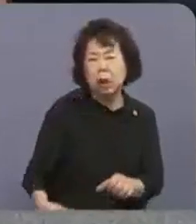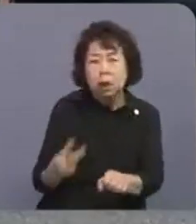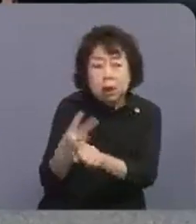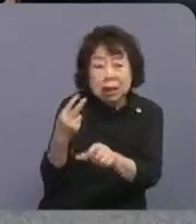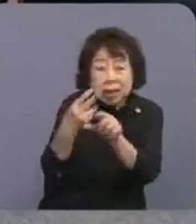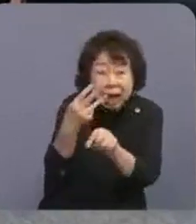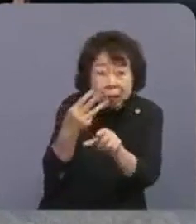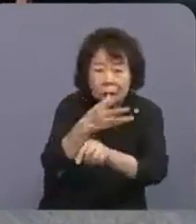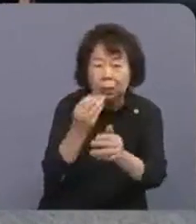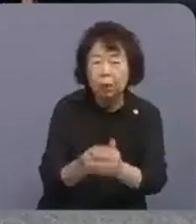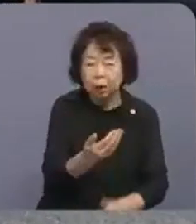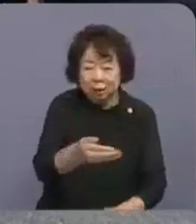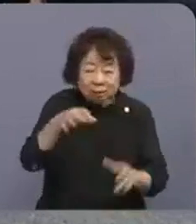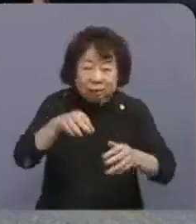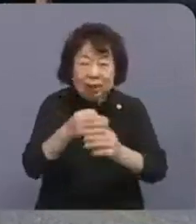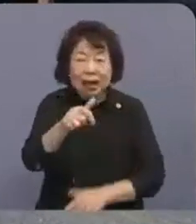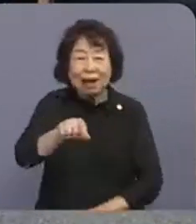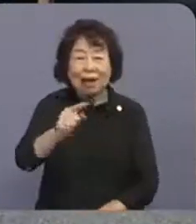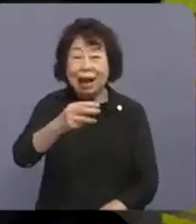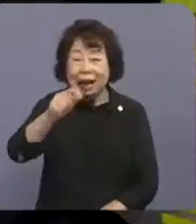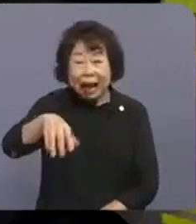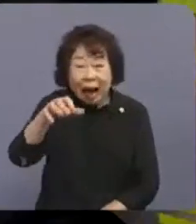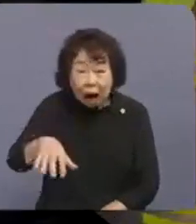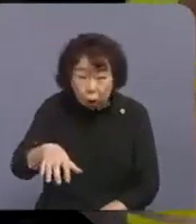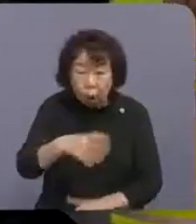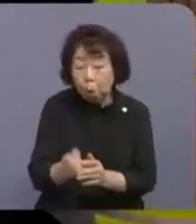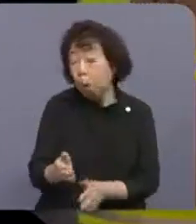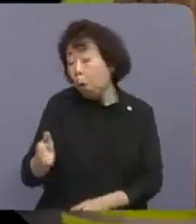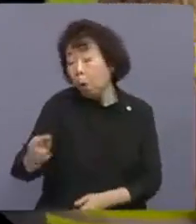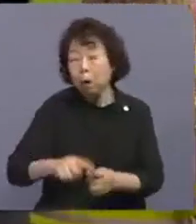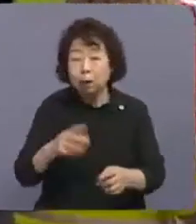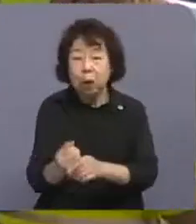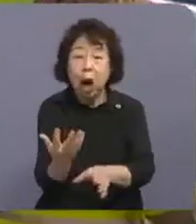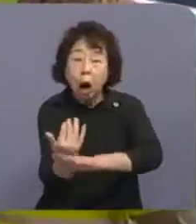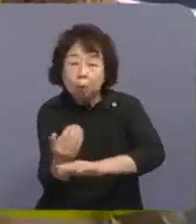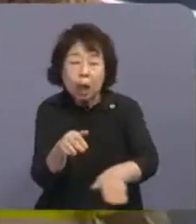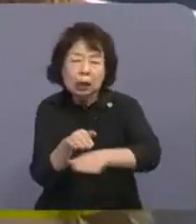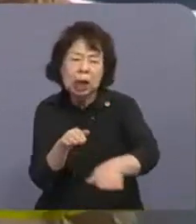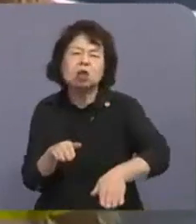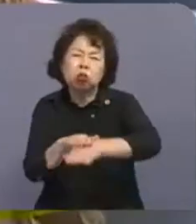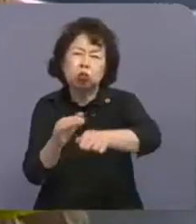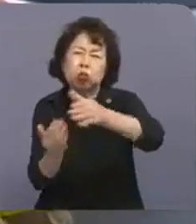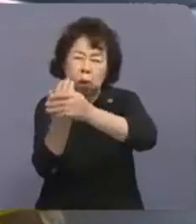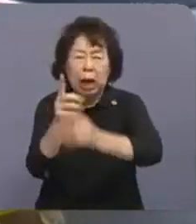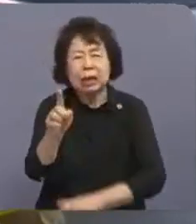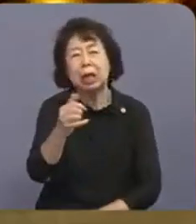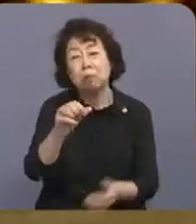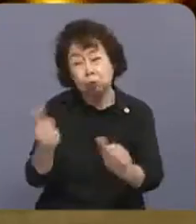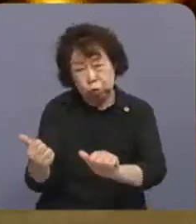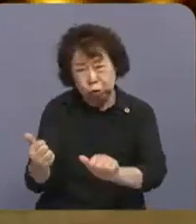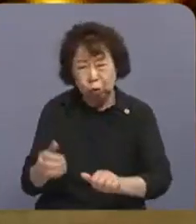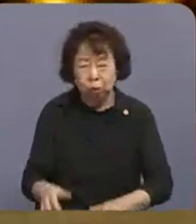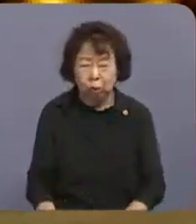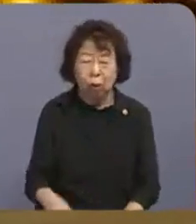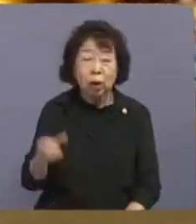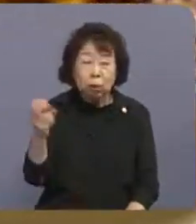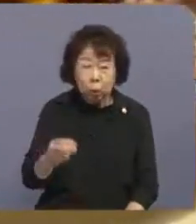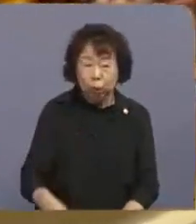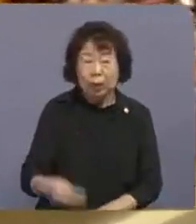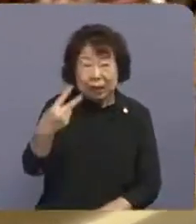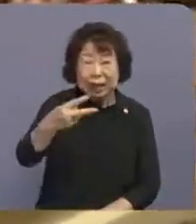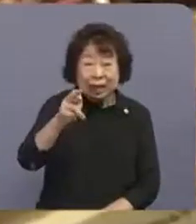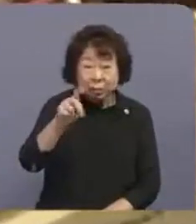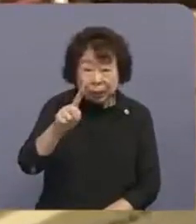3월에는 강서구 녹산동 가랑나들목 인근 가변차로에서 화물차와 승합차가 충돌해 한 명이 숨졌고 같은 해